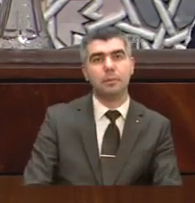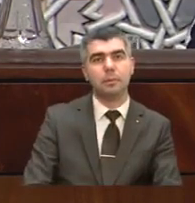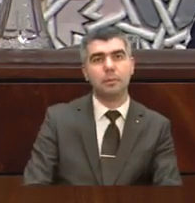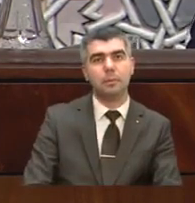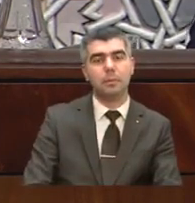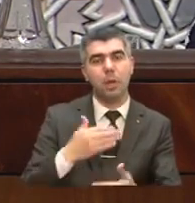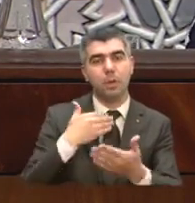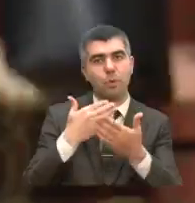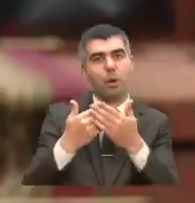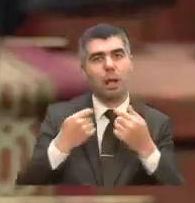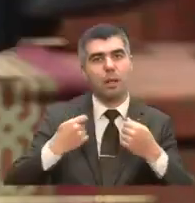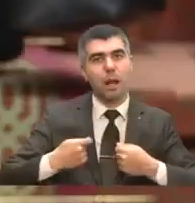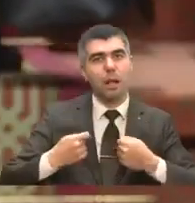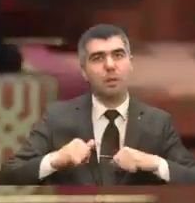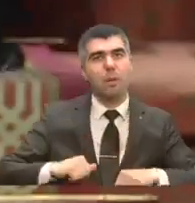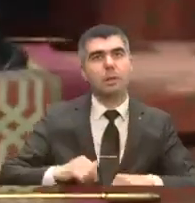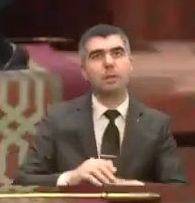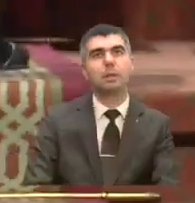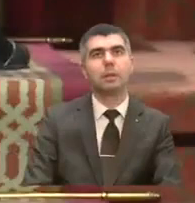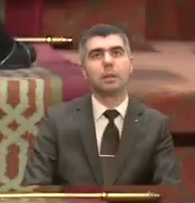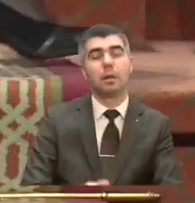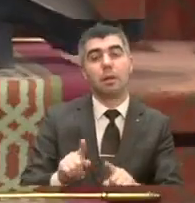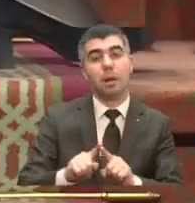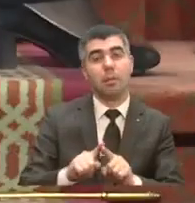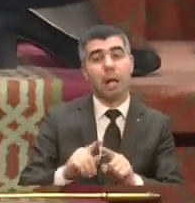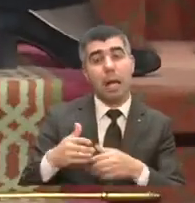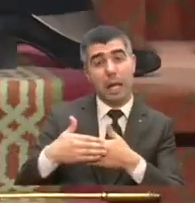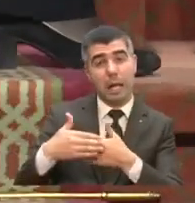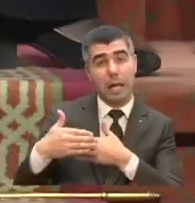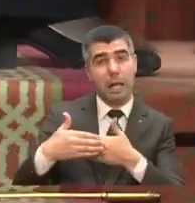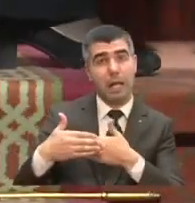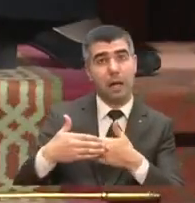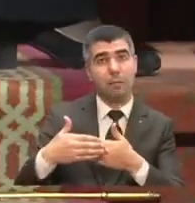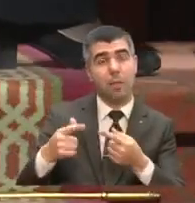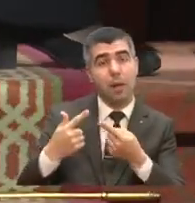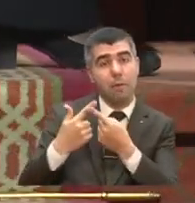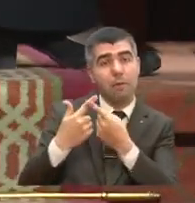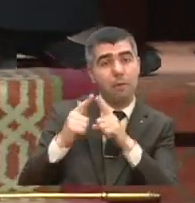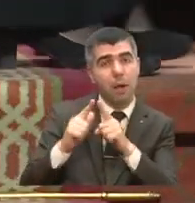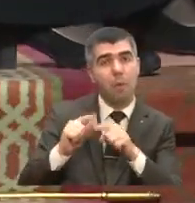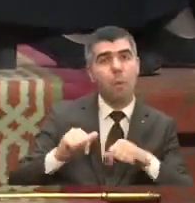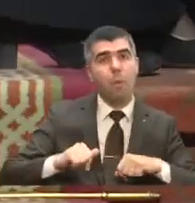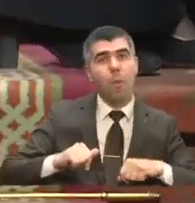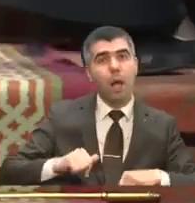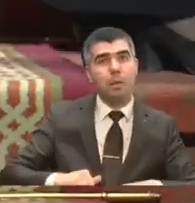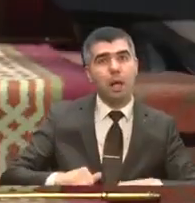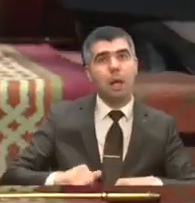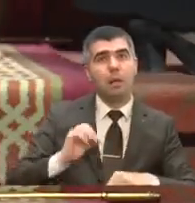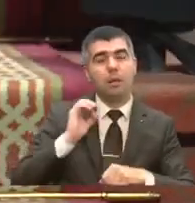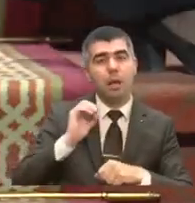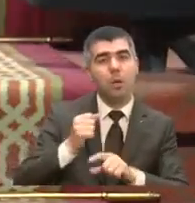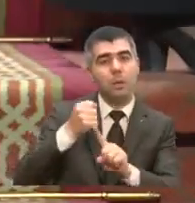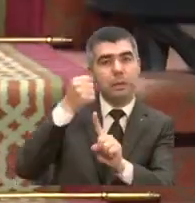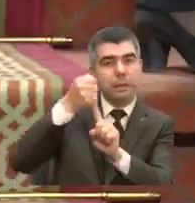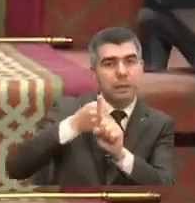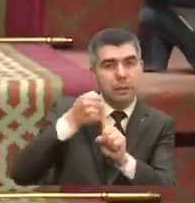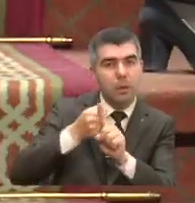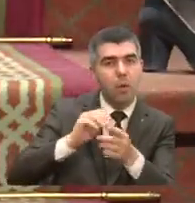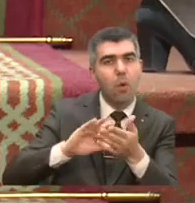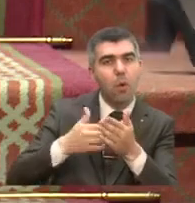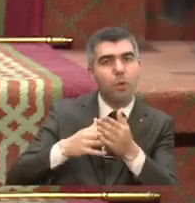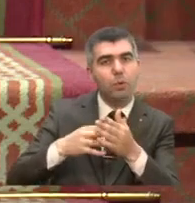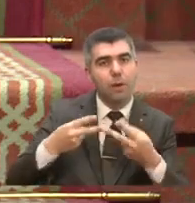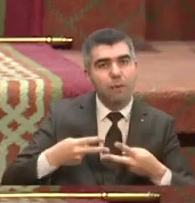شكرا سيد الرئيس. سيد الوزير، نحن على اطلاع وعلم بما قامت وتقوم به وزارتكم من مجهودات ولا أحد ينكرها، إلا